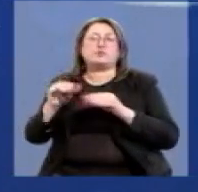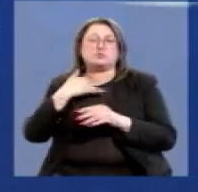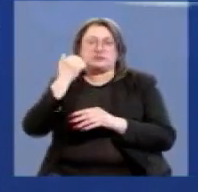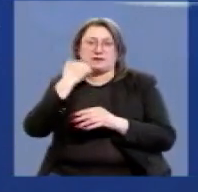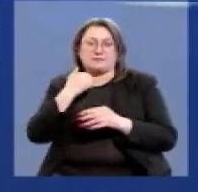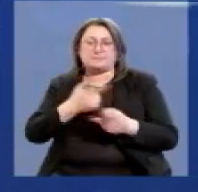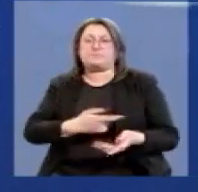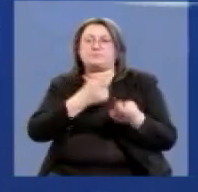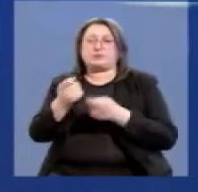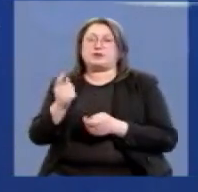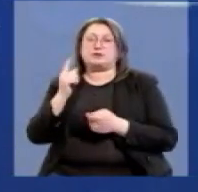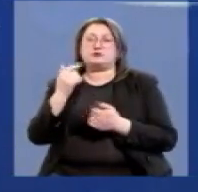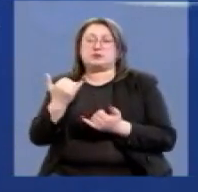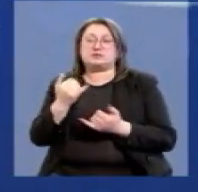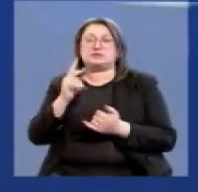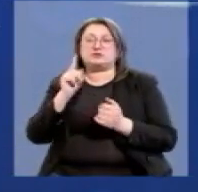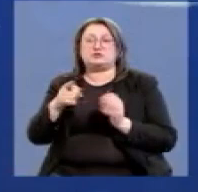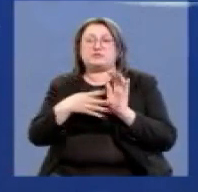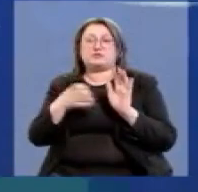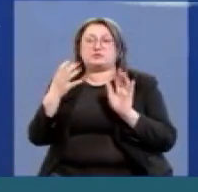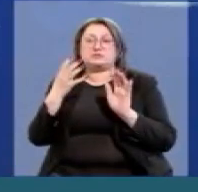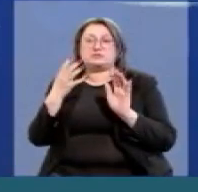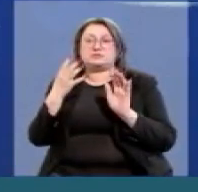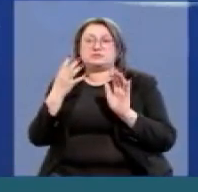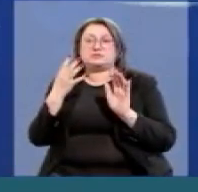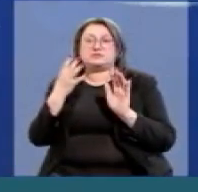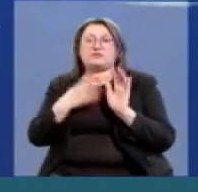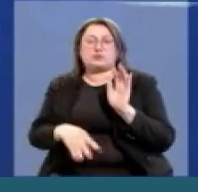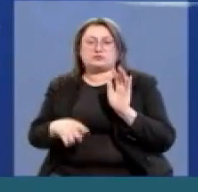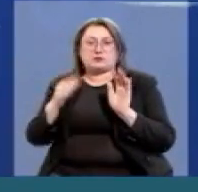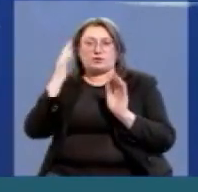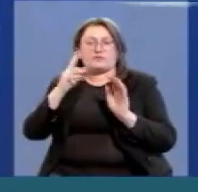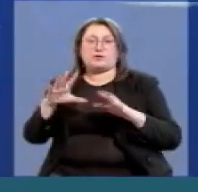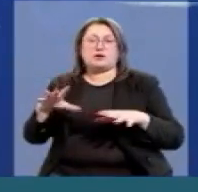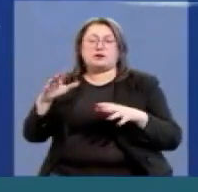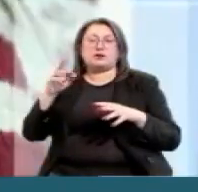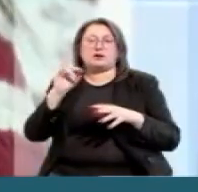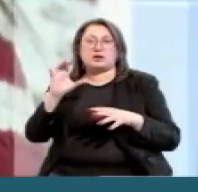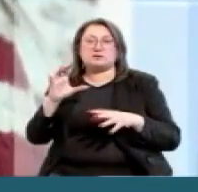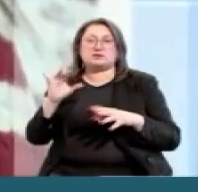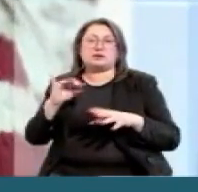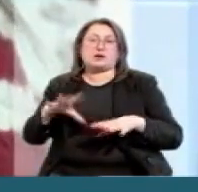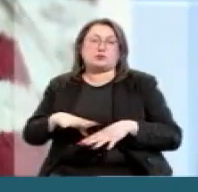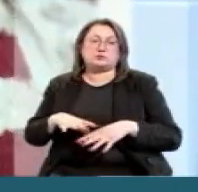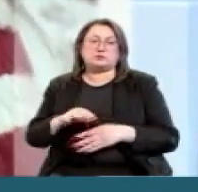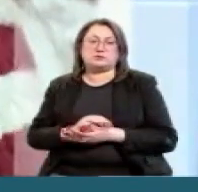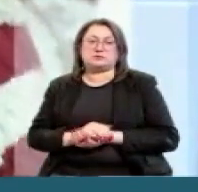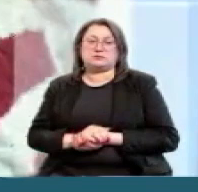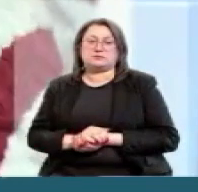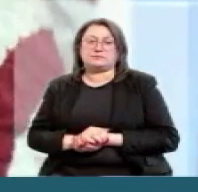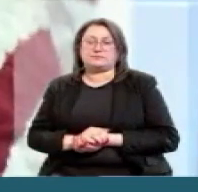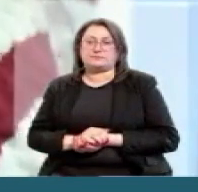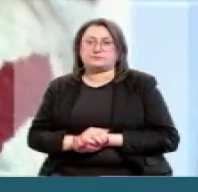Ресей Федерациясының Владимир облысынан әкелінген 1090 бас ірі қара мал мен жылқы әкелінді. Жағу пештері